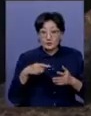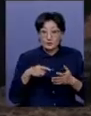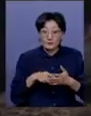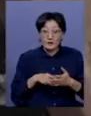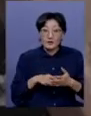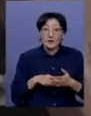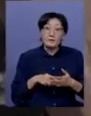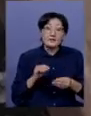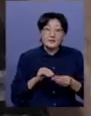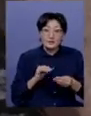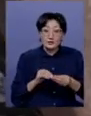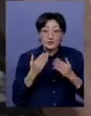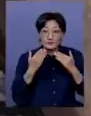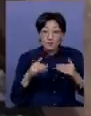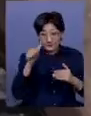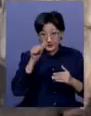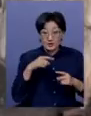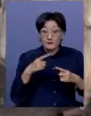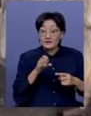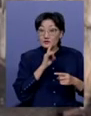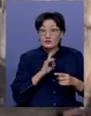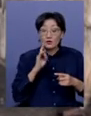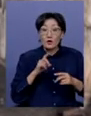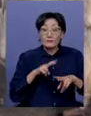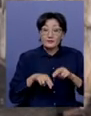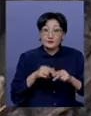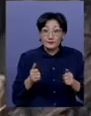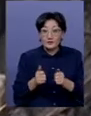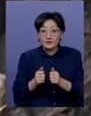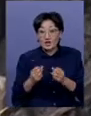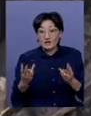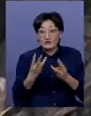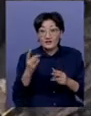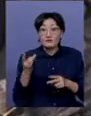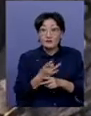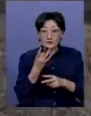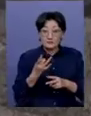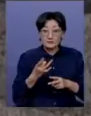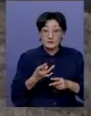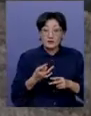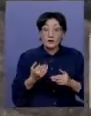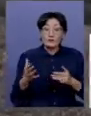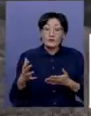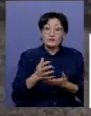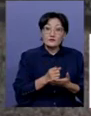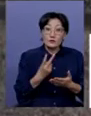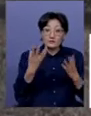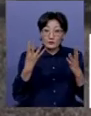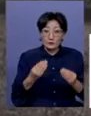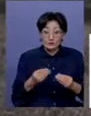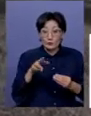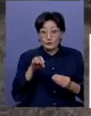явление нередкое. Только за последний месяц, говорит она, хозпостройка по соседству горела дважды. Вот убираю второй день